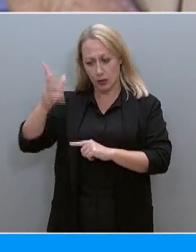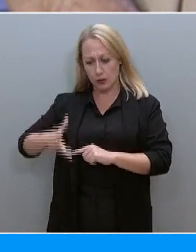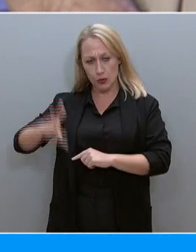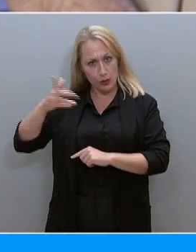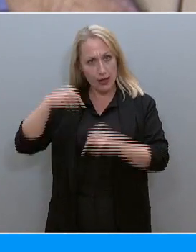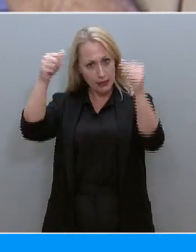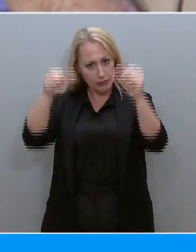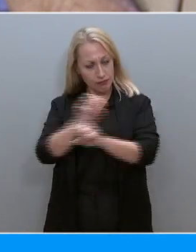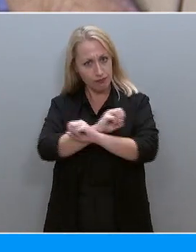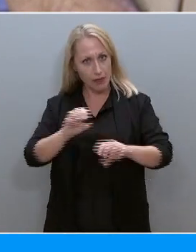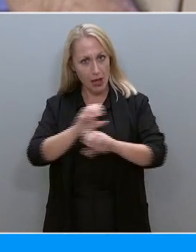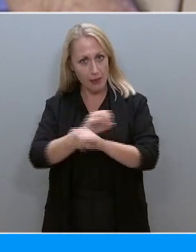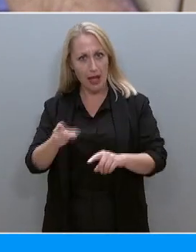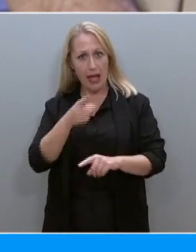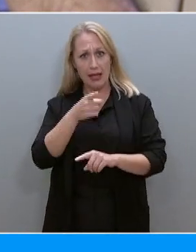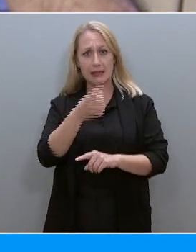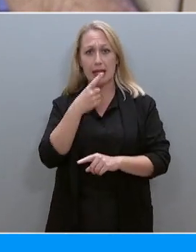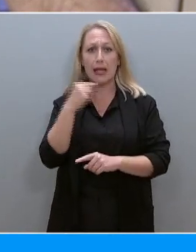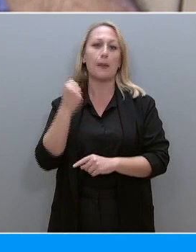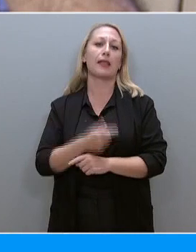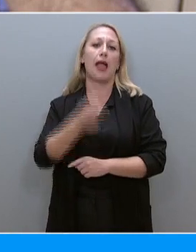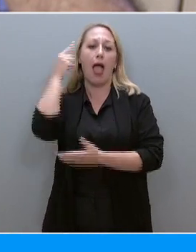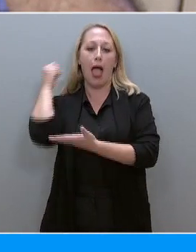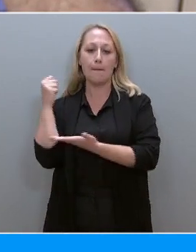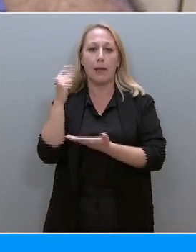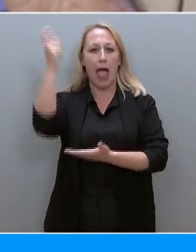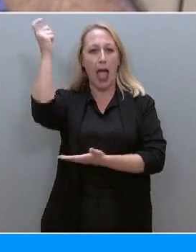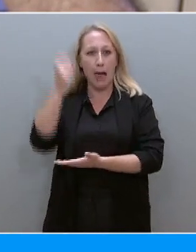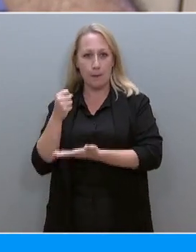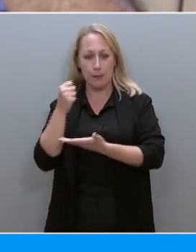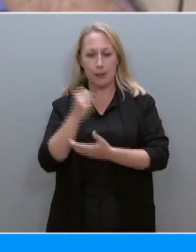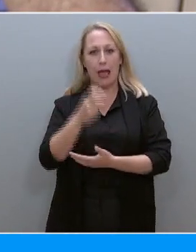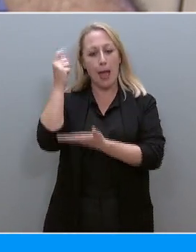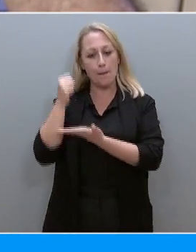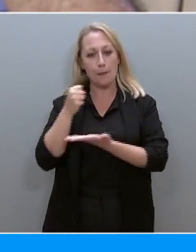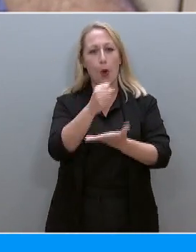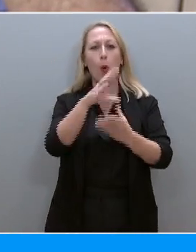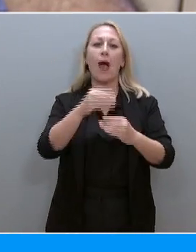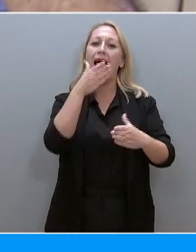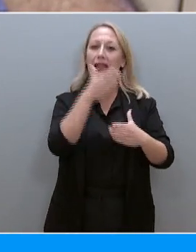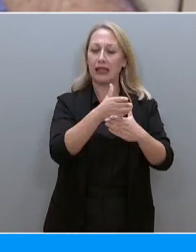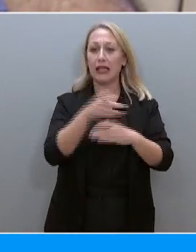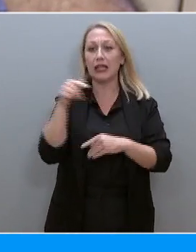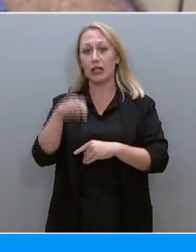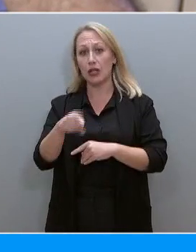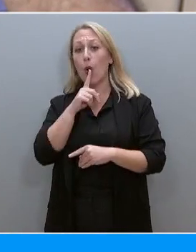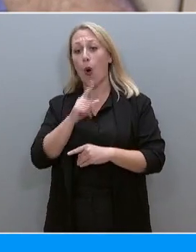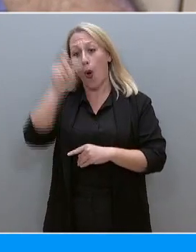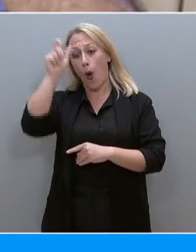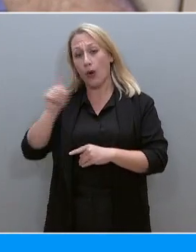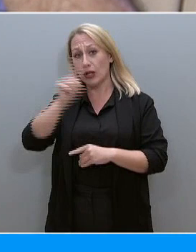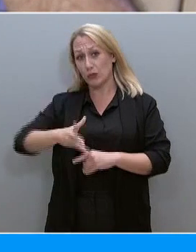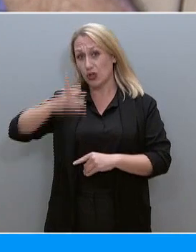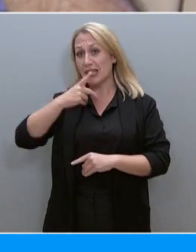Μητσοτάκη. Εσείς μιλήσατε για επιδοτούμενο για επιδότηση ενοικίου, ο κύριος Μητσοτάκης για επιδότηση επιτοκίου